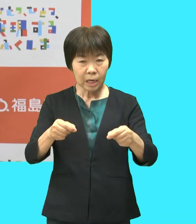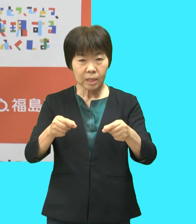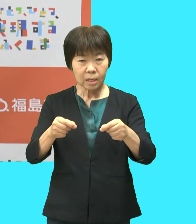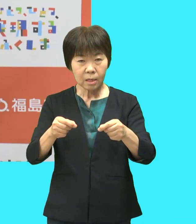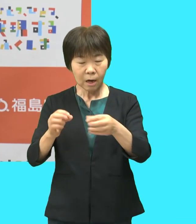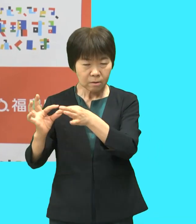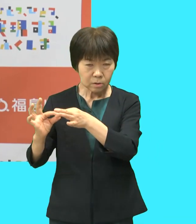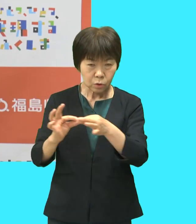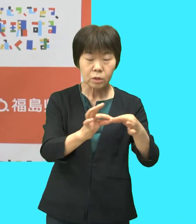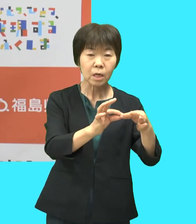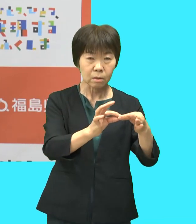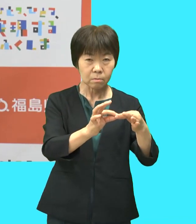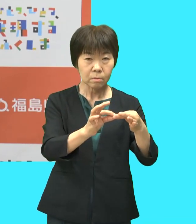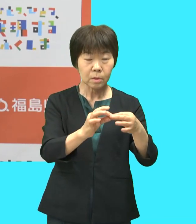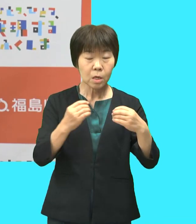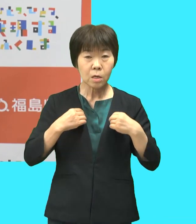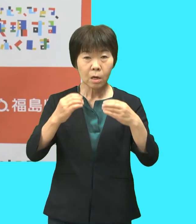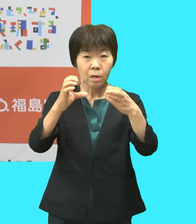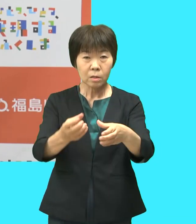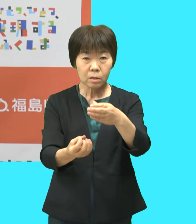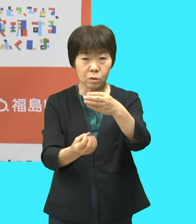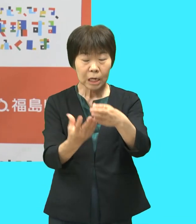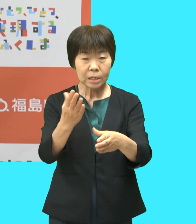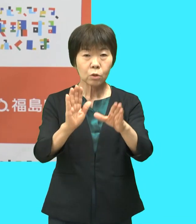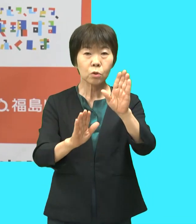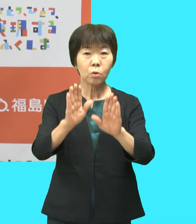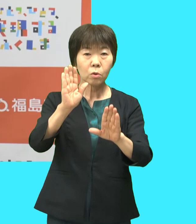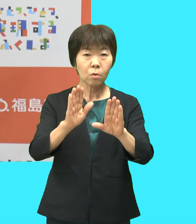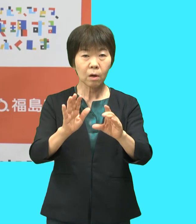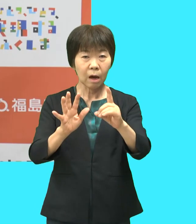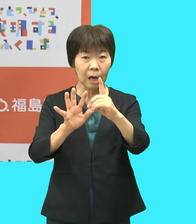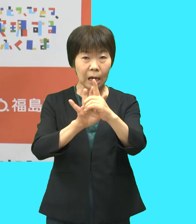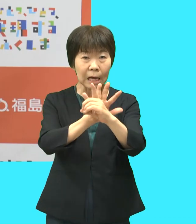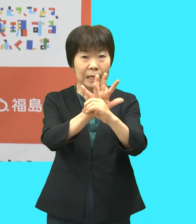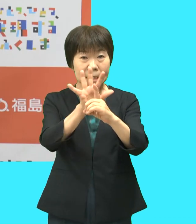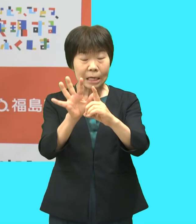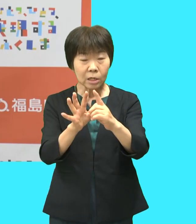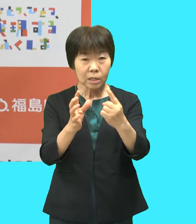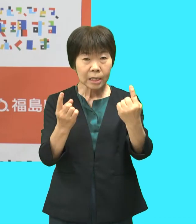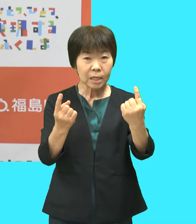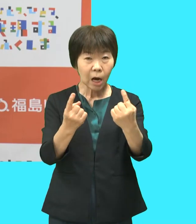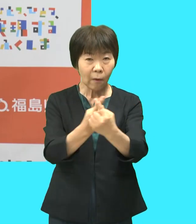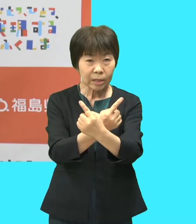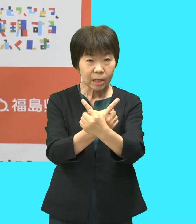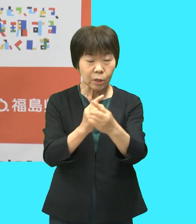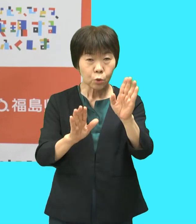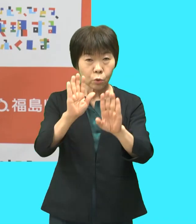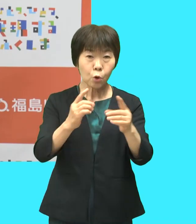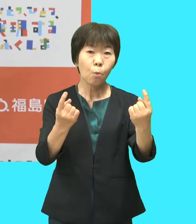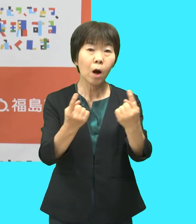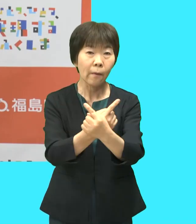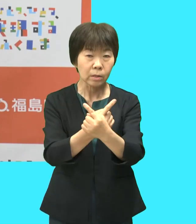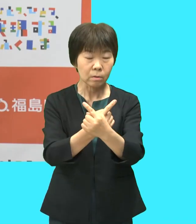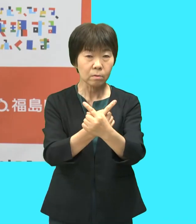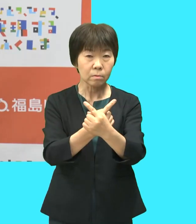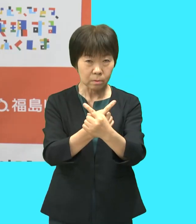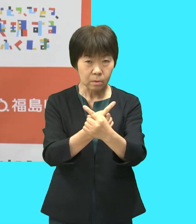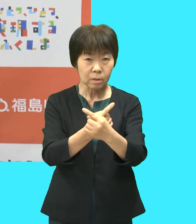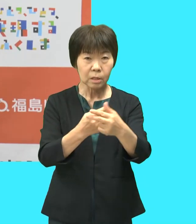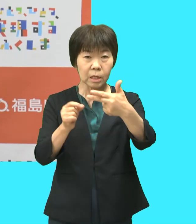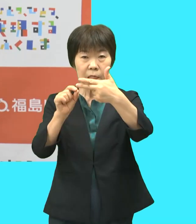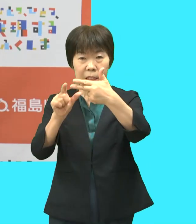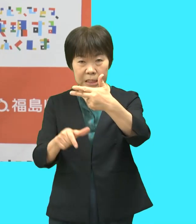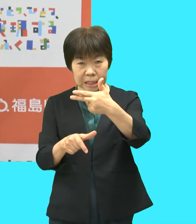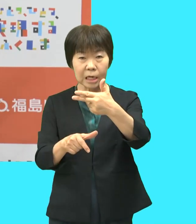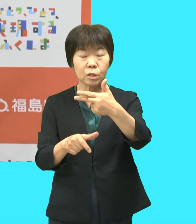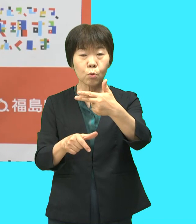が、クラス層の状況がやはりこのデルタ株になって状況変わっています。特に多かったのは7月段階